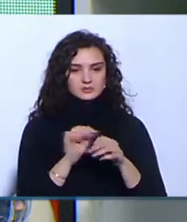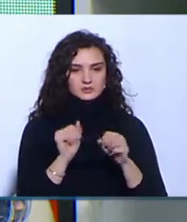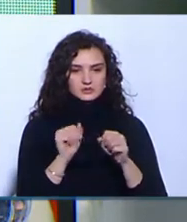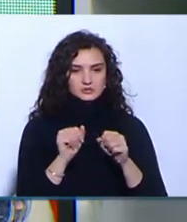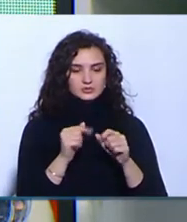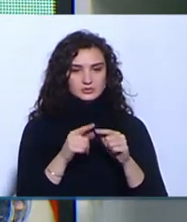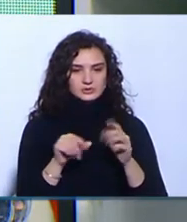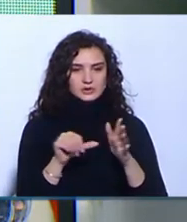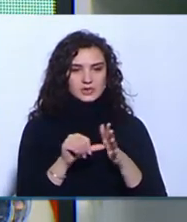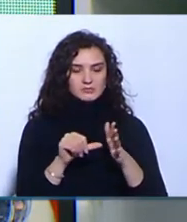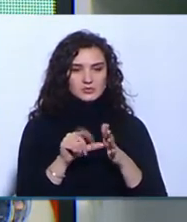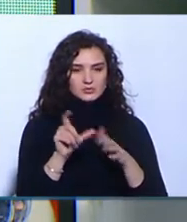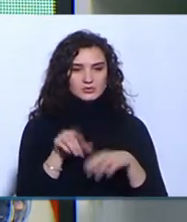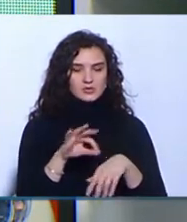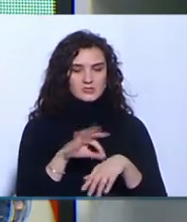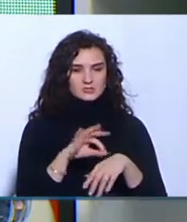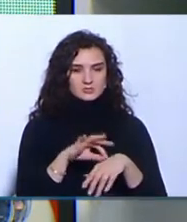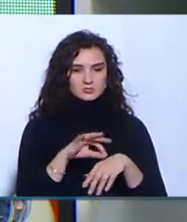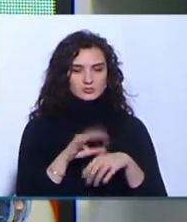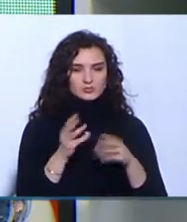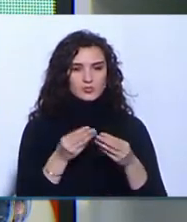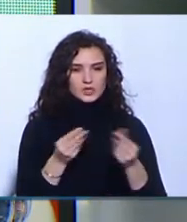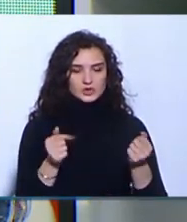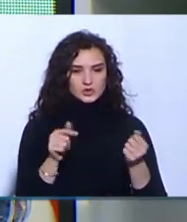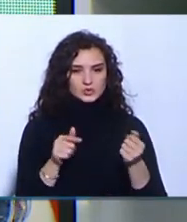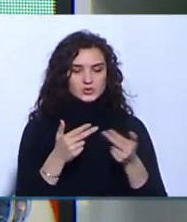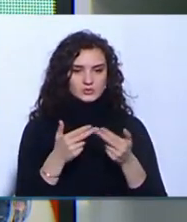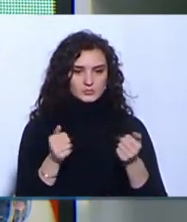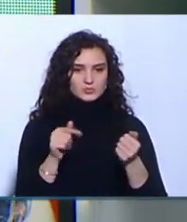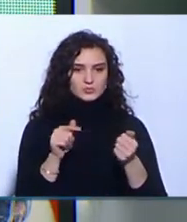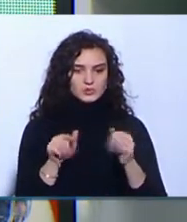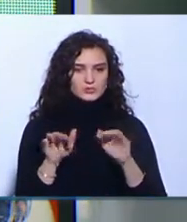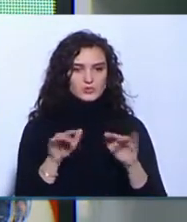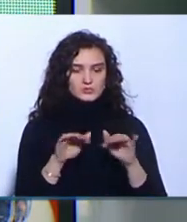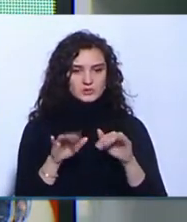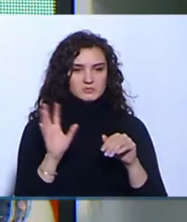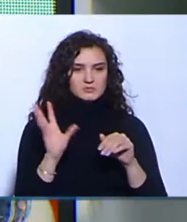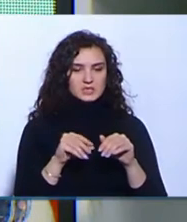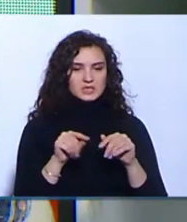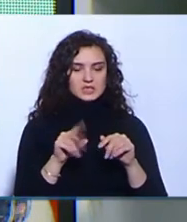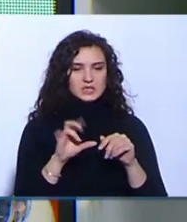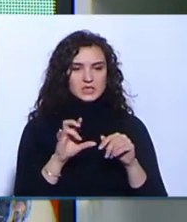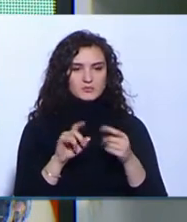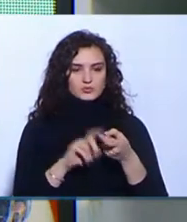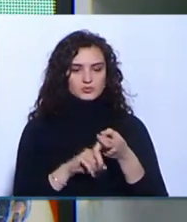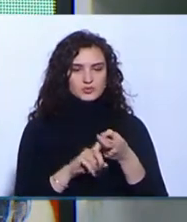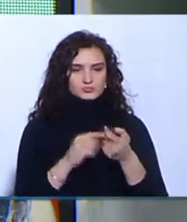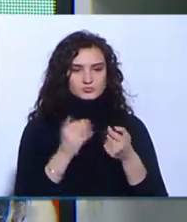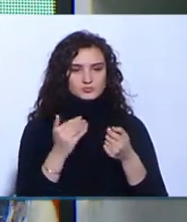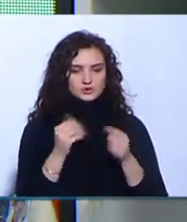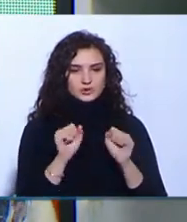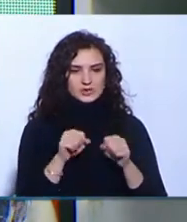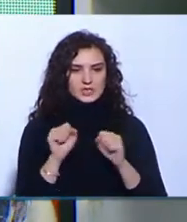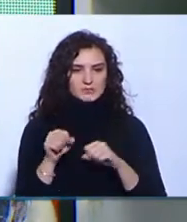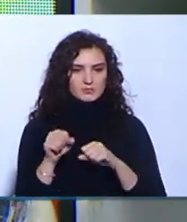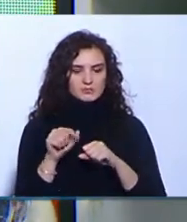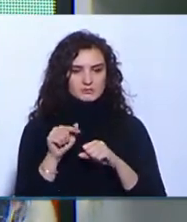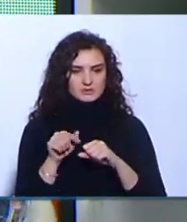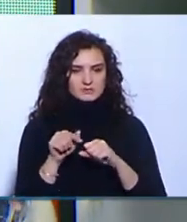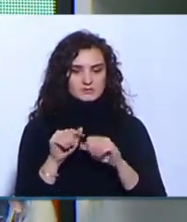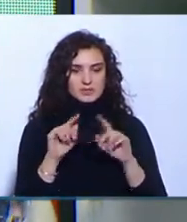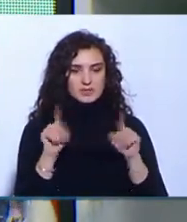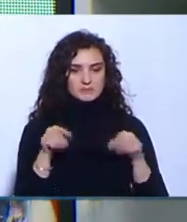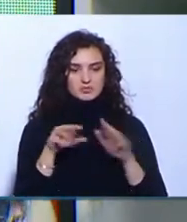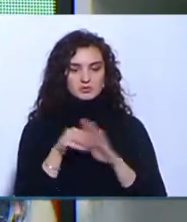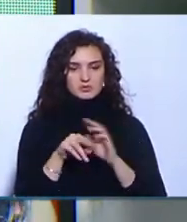შეძლების დაგვარად დაეხმაროს ავანტყოფს, მოარჩინოს ის, რასაკვირველია, ის მოქმედებს მთლიანად კიბოზე, მისი შესაძლებლობების და არეალის